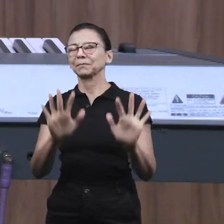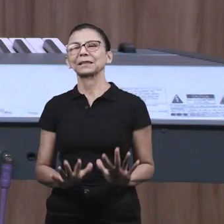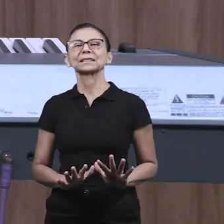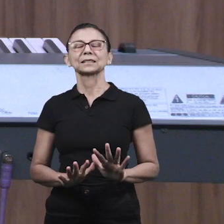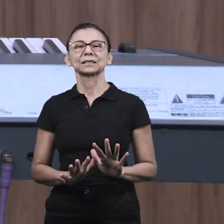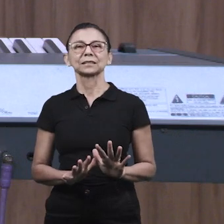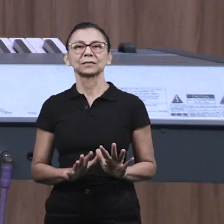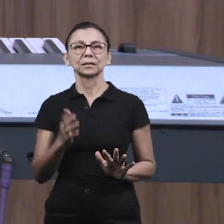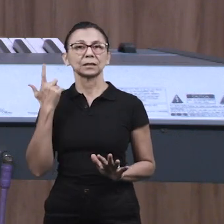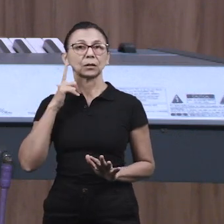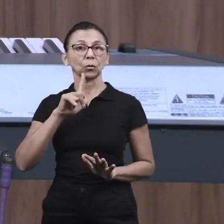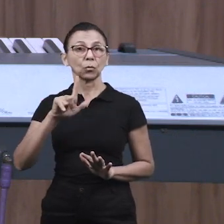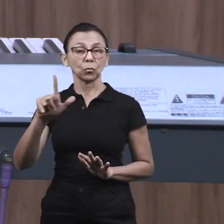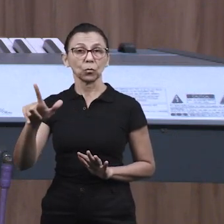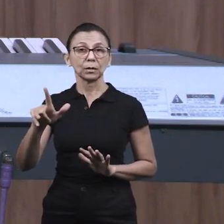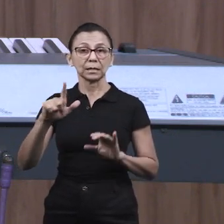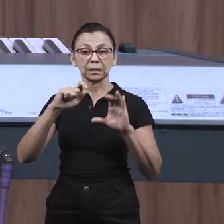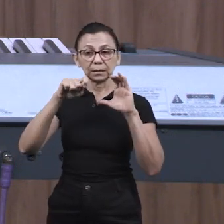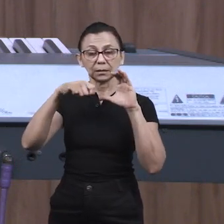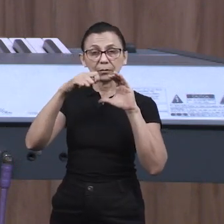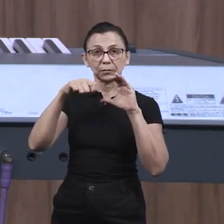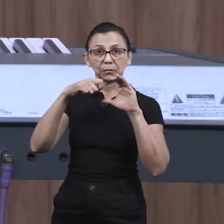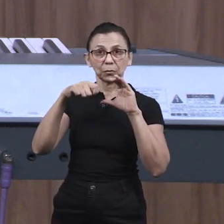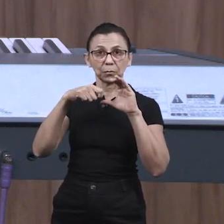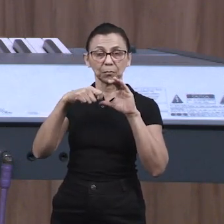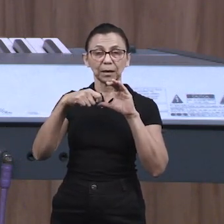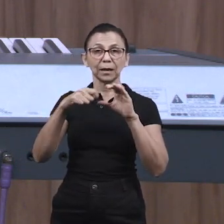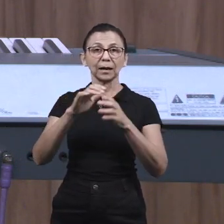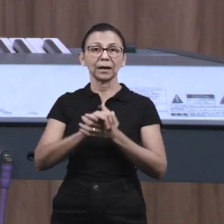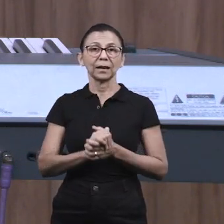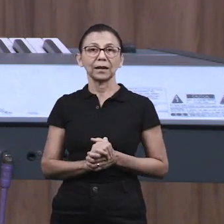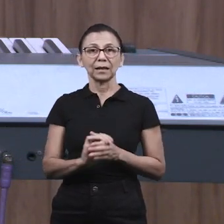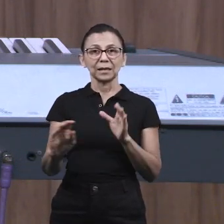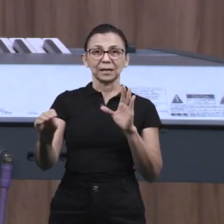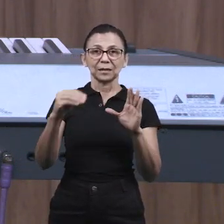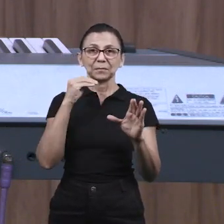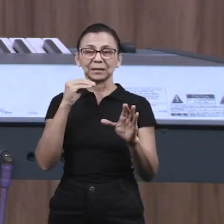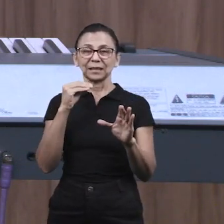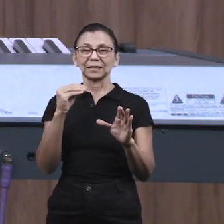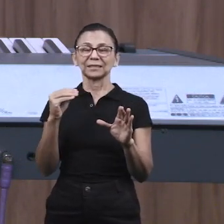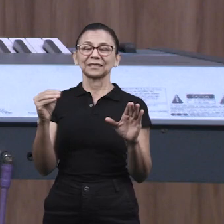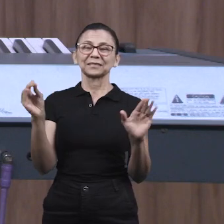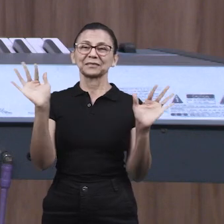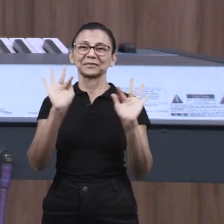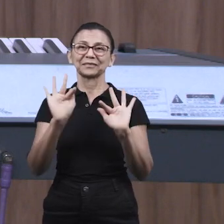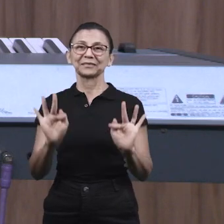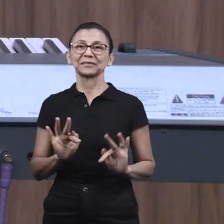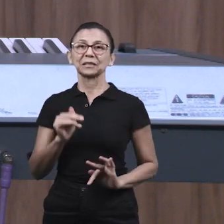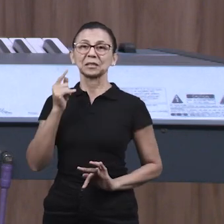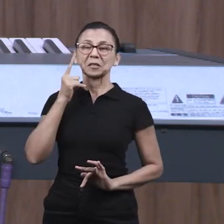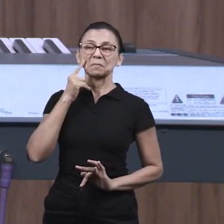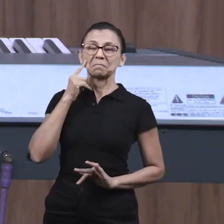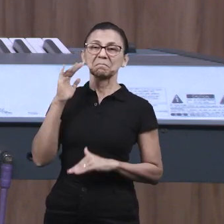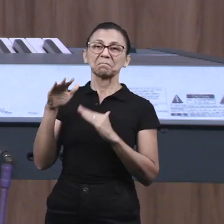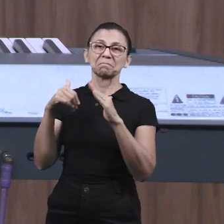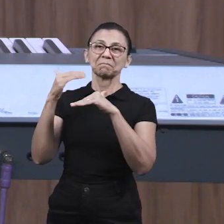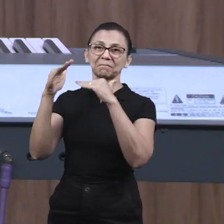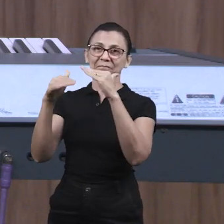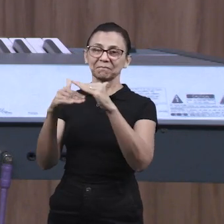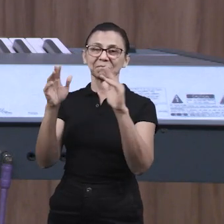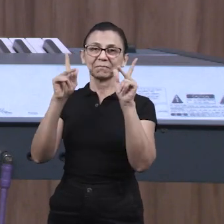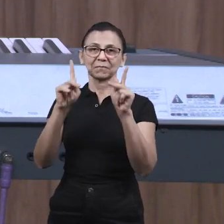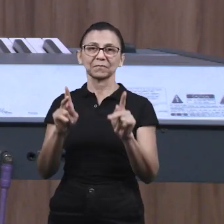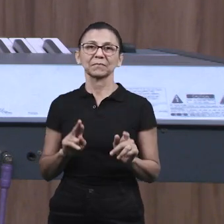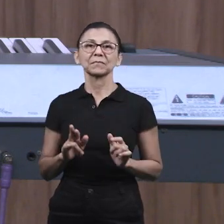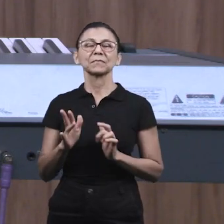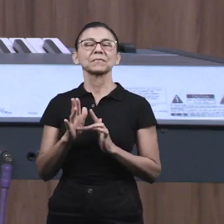grande bénédiction. Si vous arrivez à enregistrer, filmer et nous envoyer, nous allons être très heureux de voir la